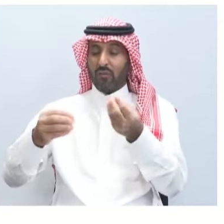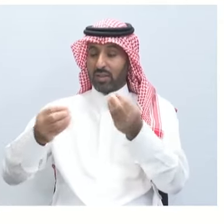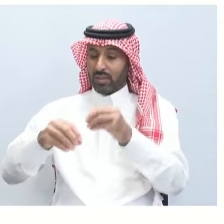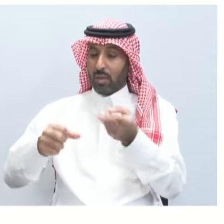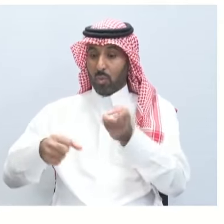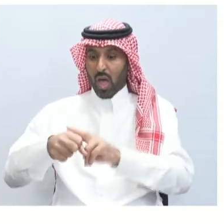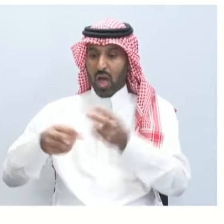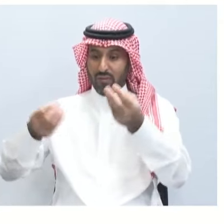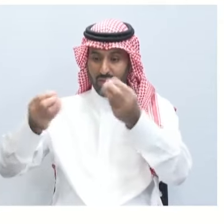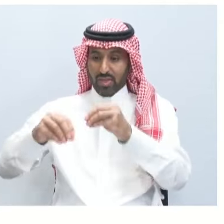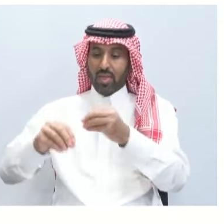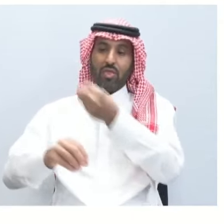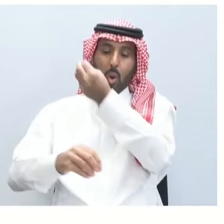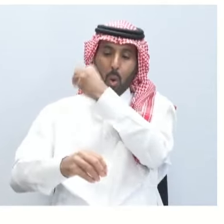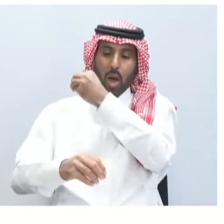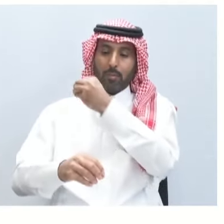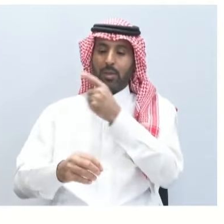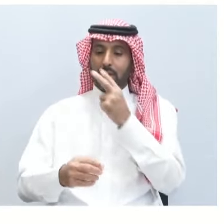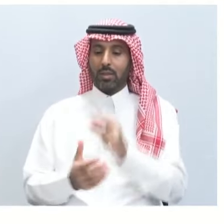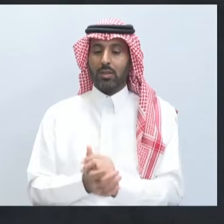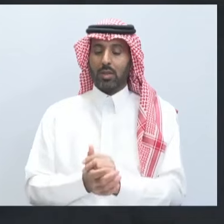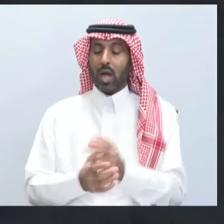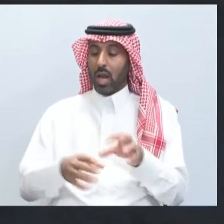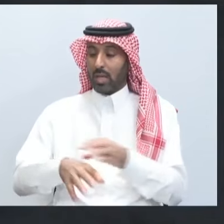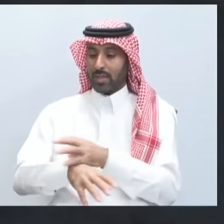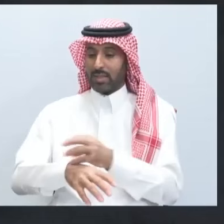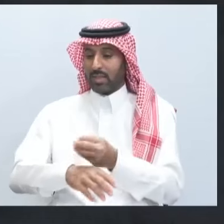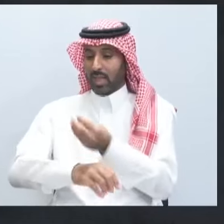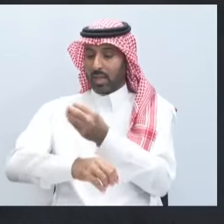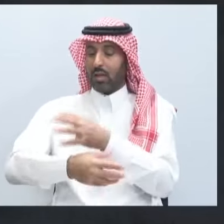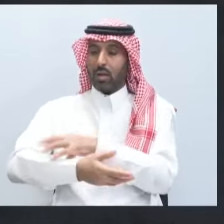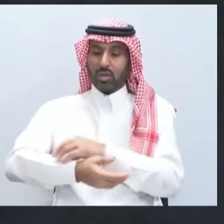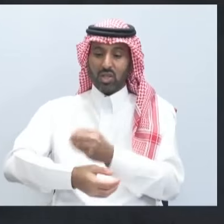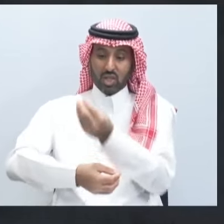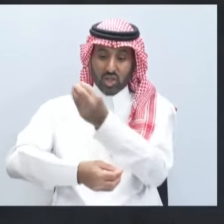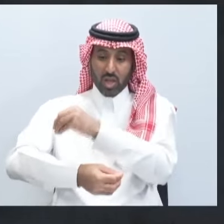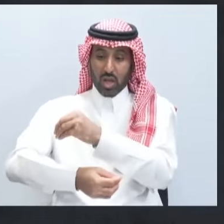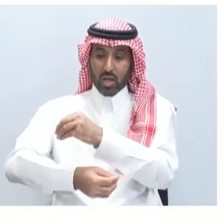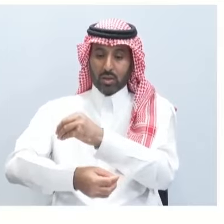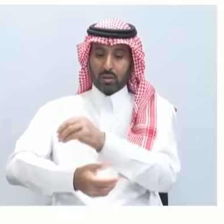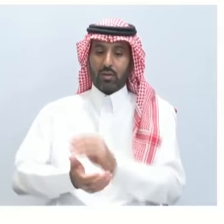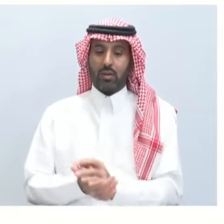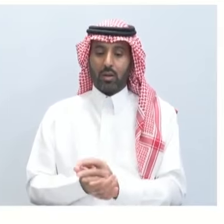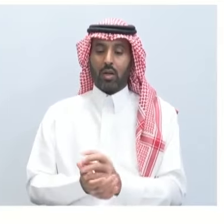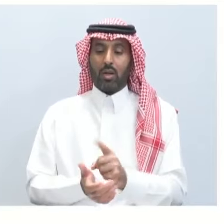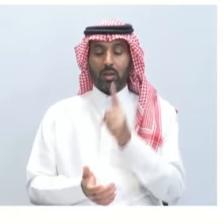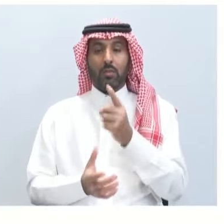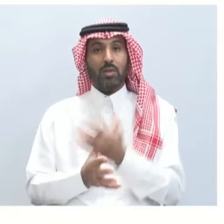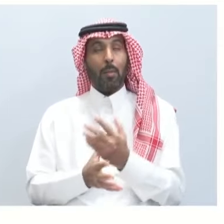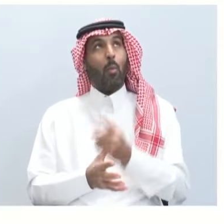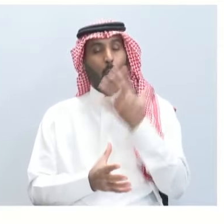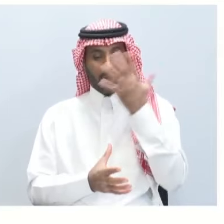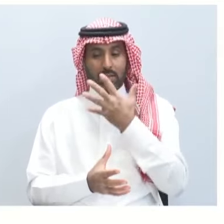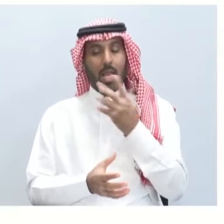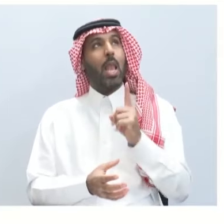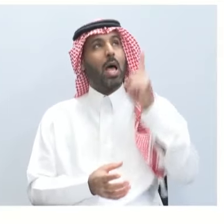بها وجه الله تعالى ما الايه التي تدل على مضاعفه ثواب الصدقات التي يراد بها وجه